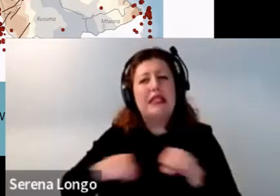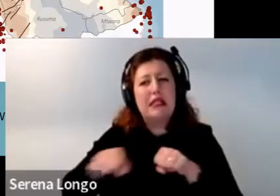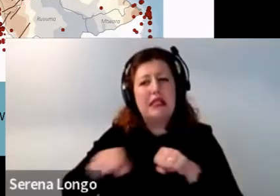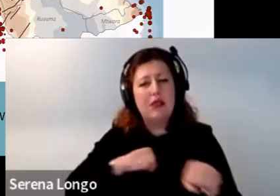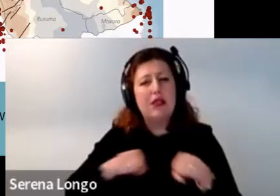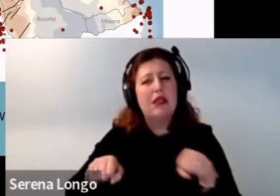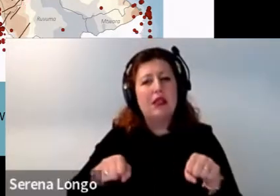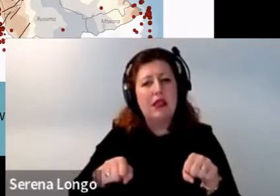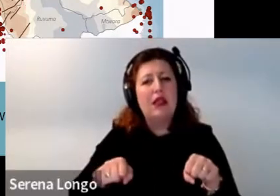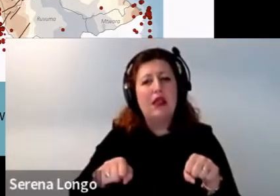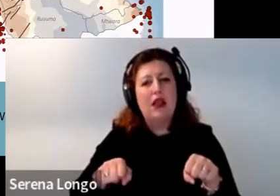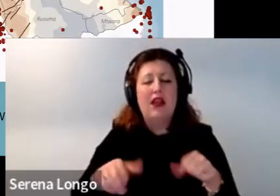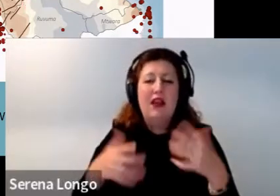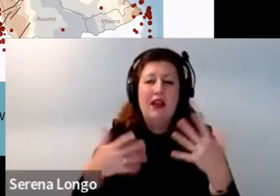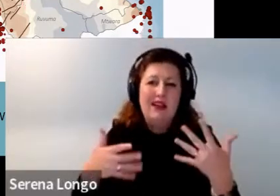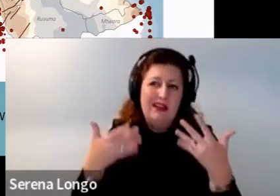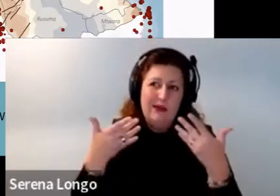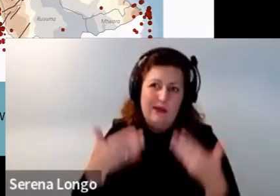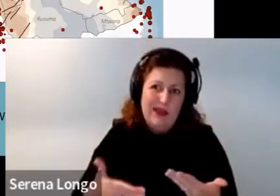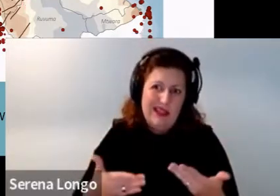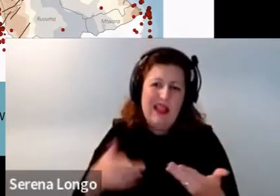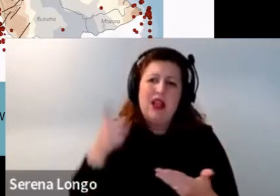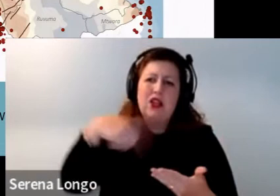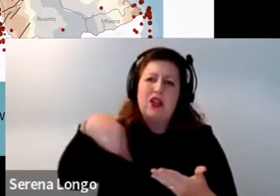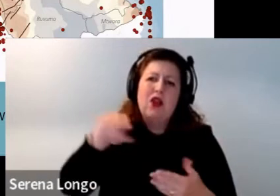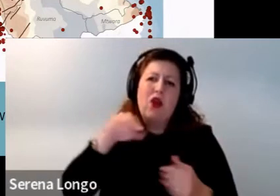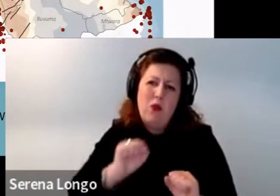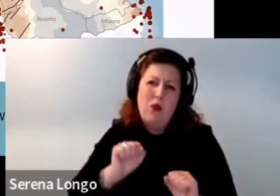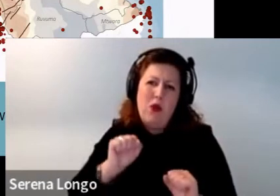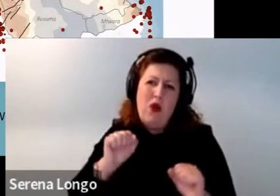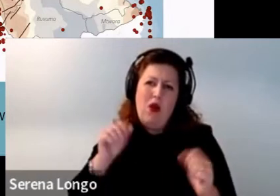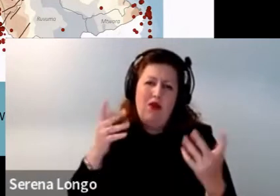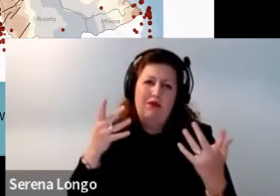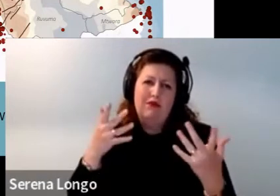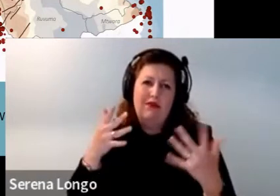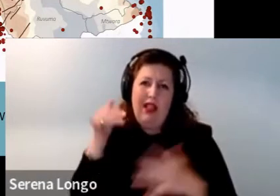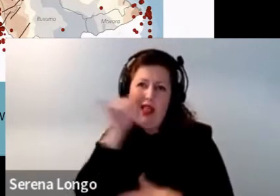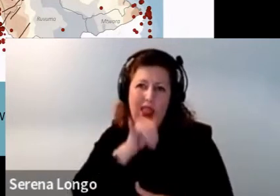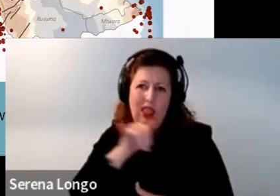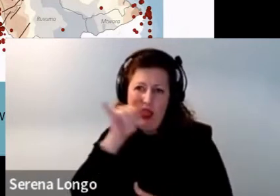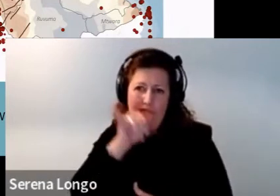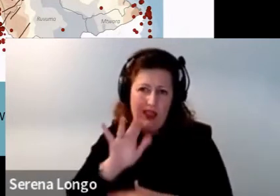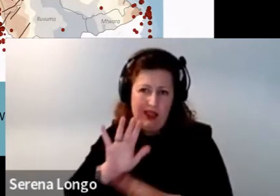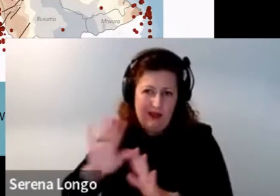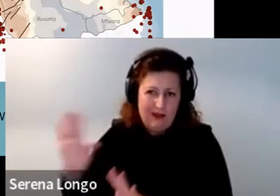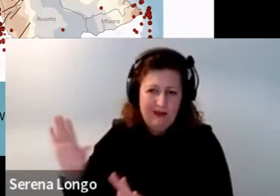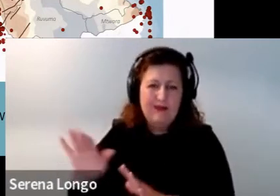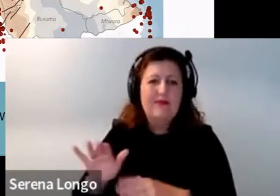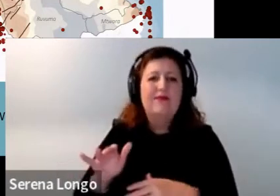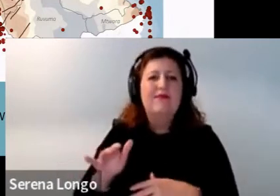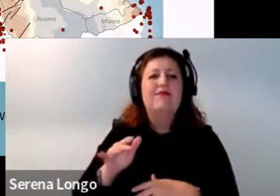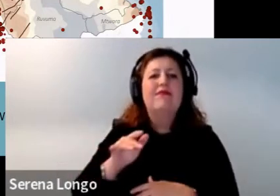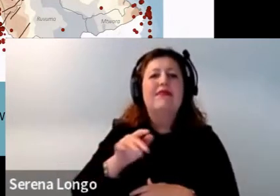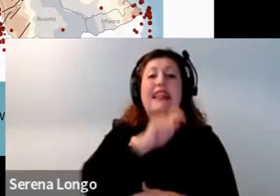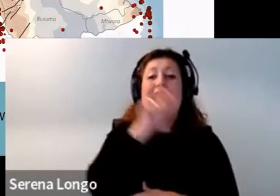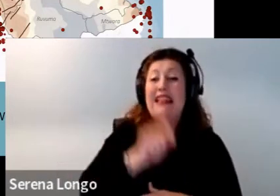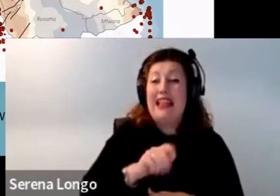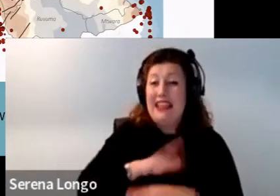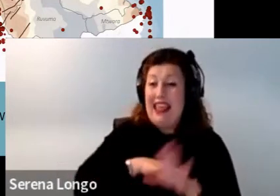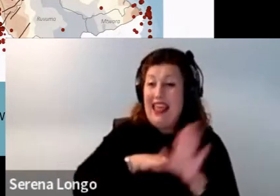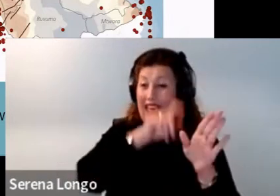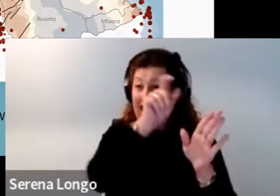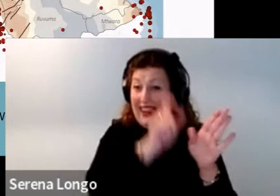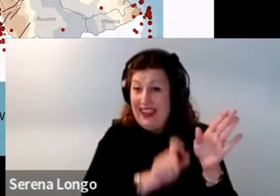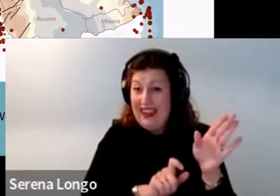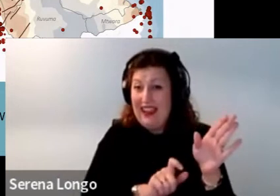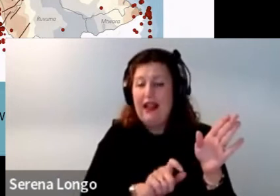potete ignorare tranquillamente. Tanzania si trova ovviamente su questa costa dell'Africa e Iringa è più o